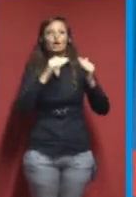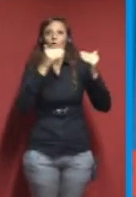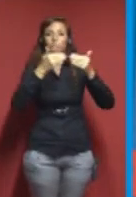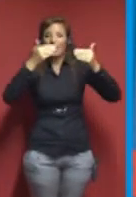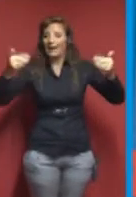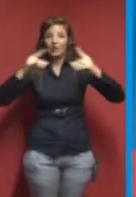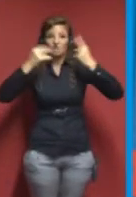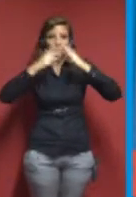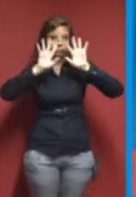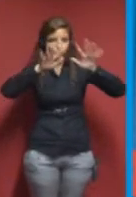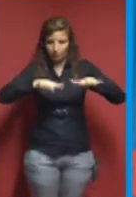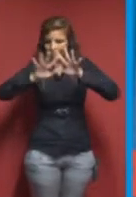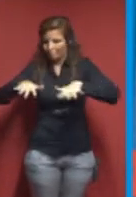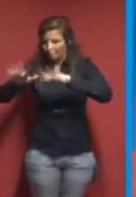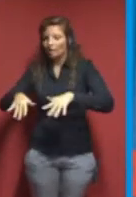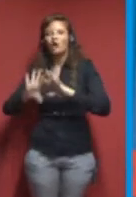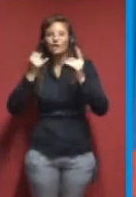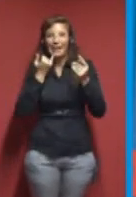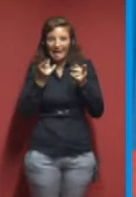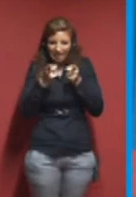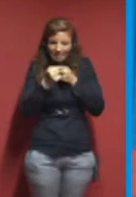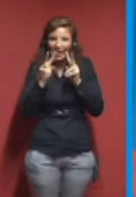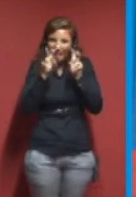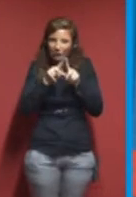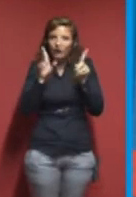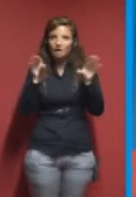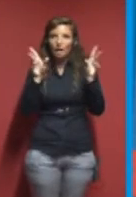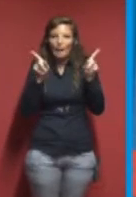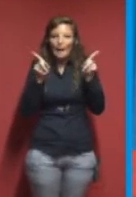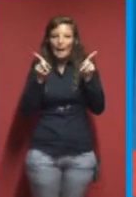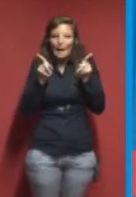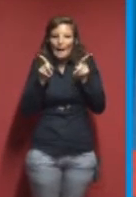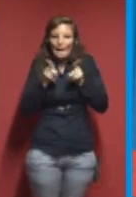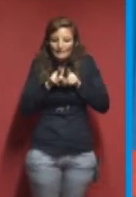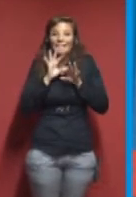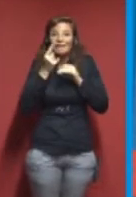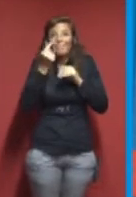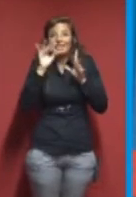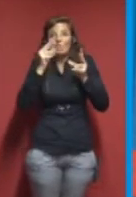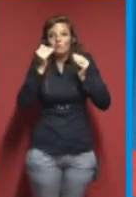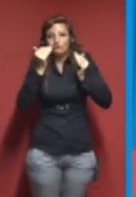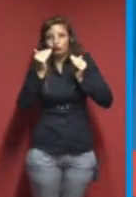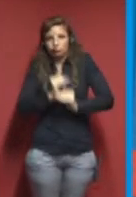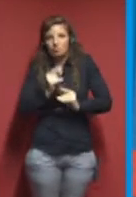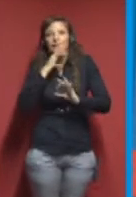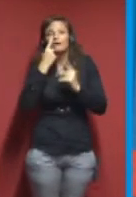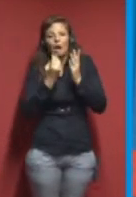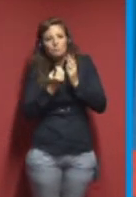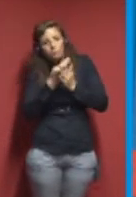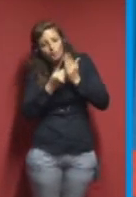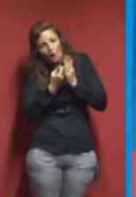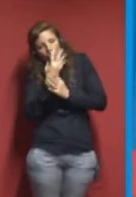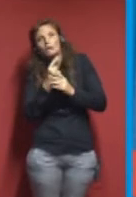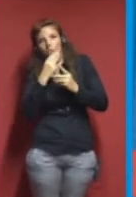la militarizzazione dei chip dei prezzi che significa che i progetti possono avvenire